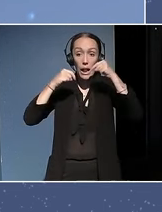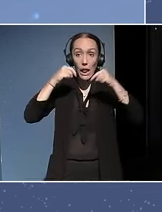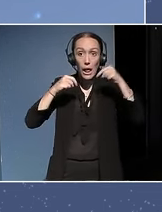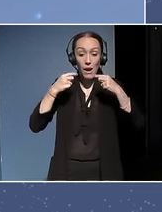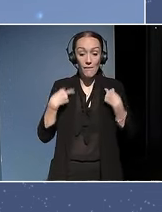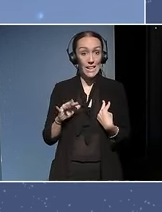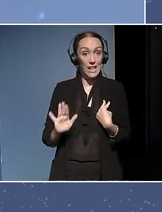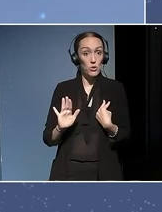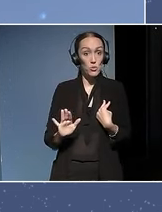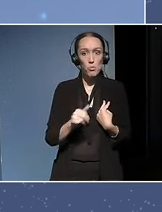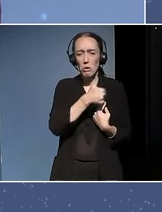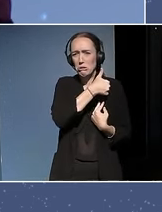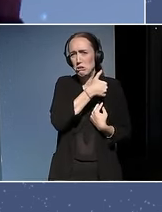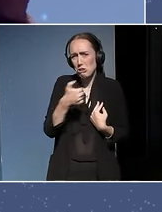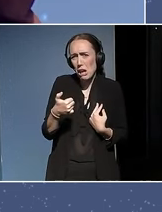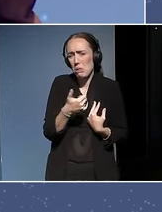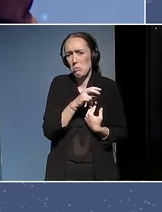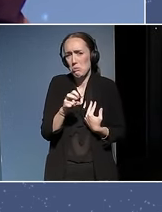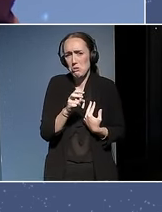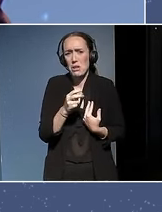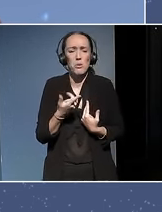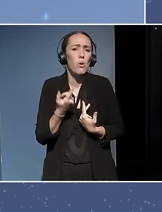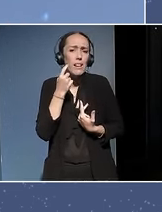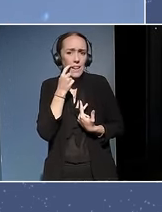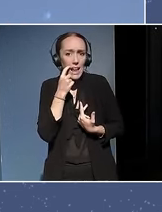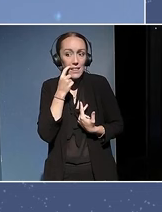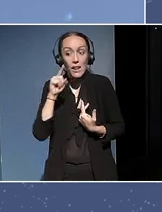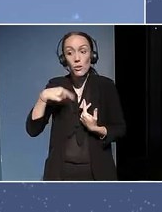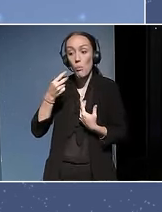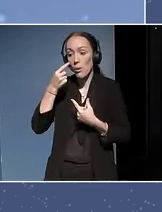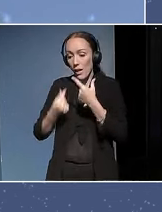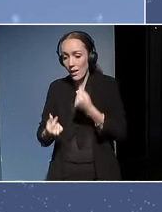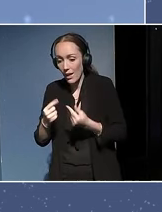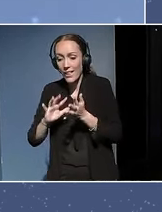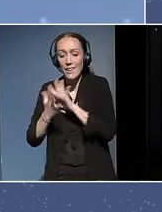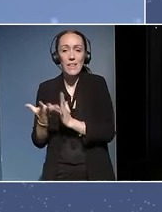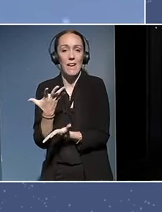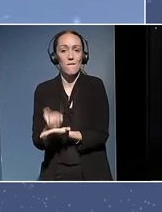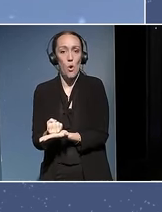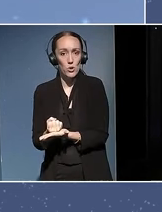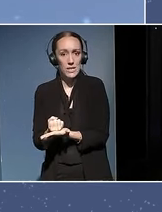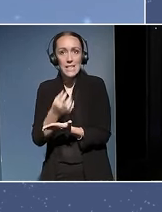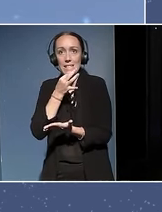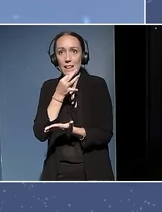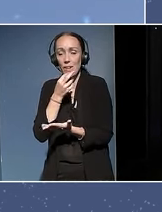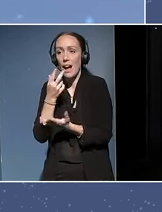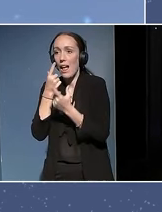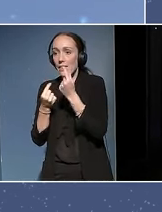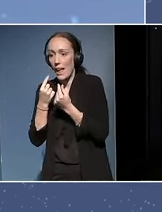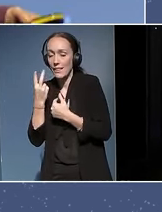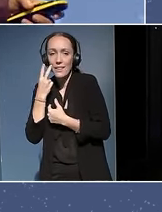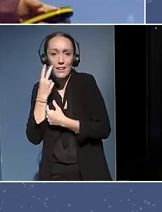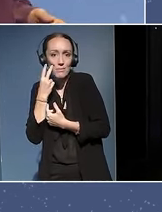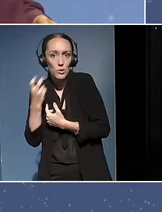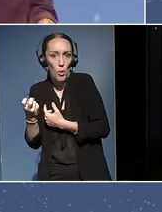durante la la sua vita che potevano diventare fossili per questo che si trovano più denti che scheletri soprattutto